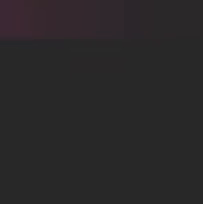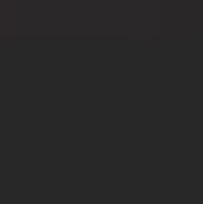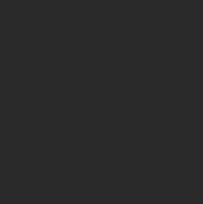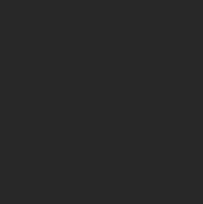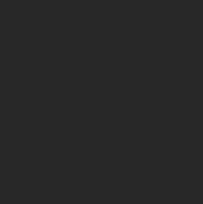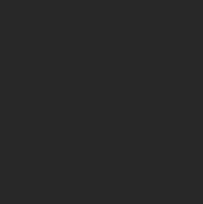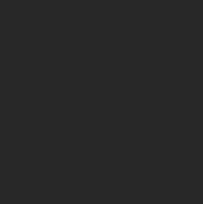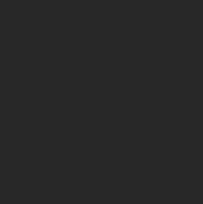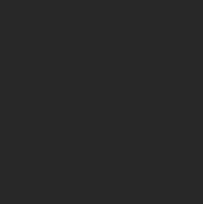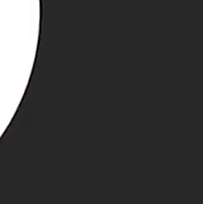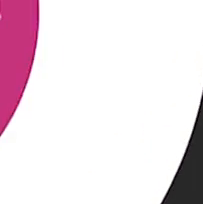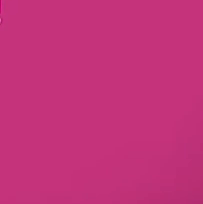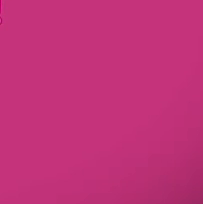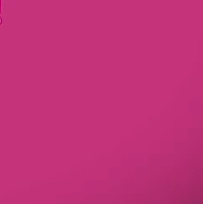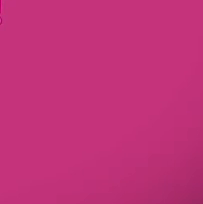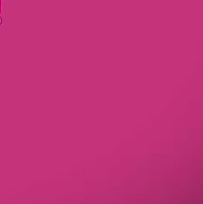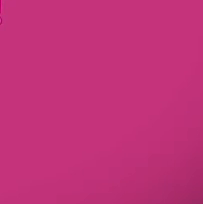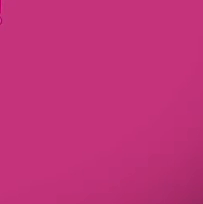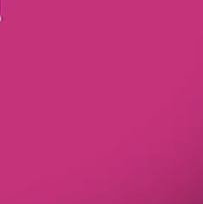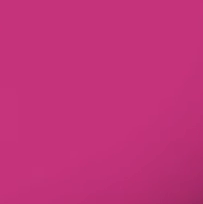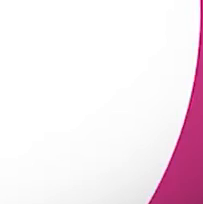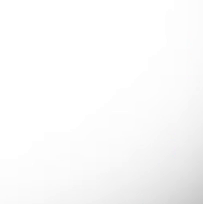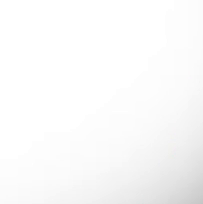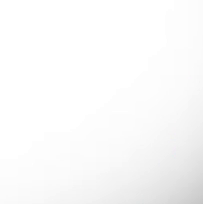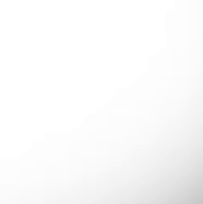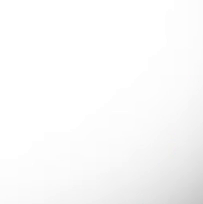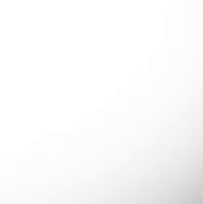Re! Viss ēters ir te!